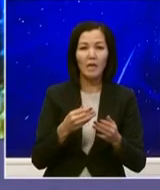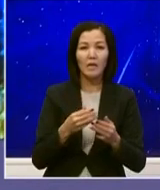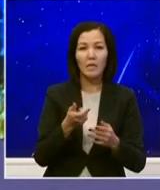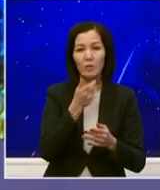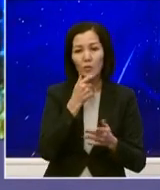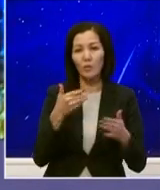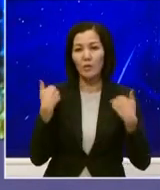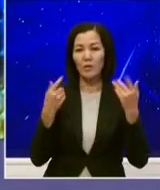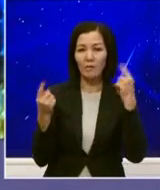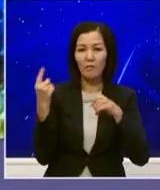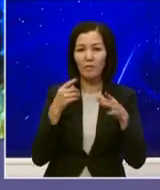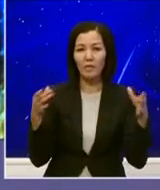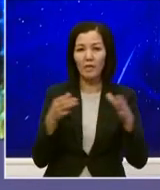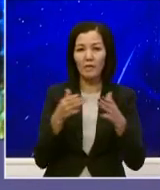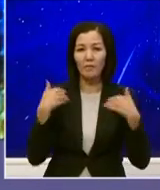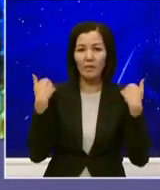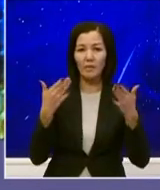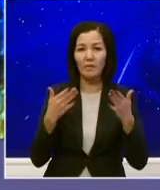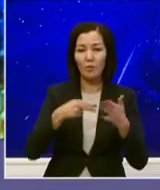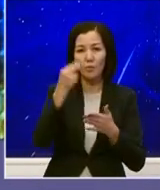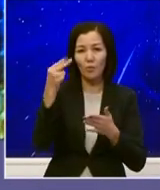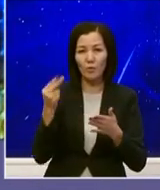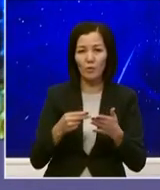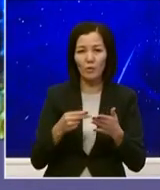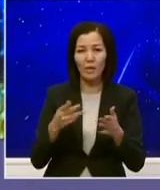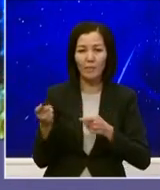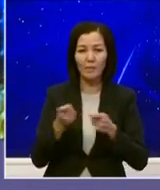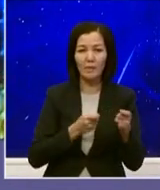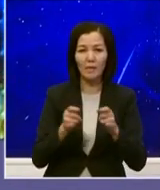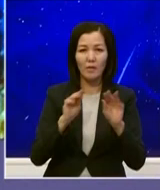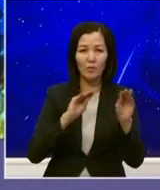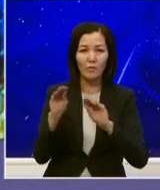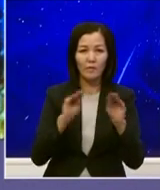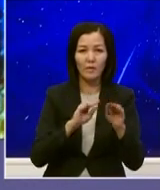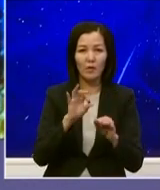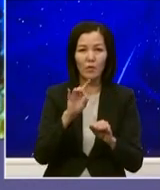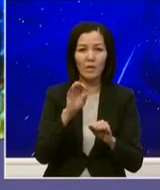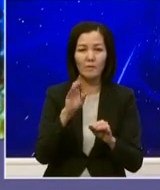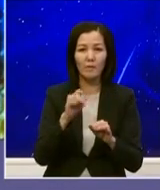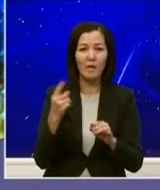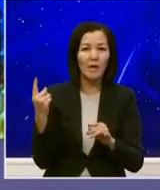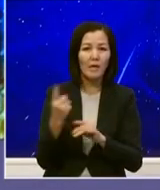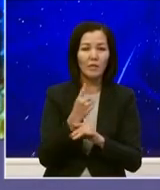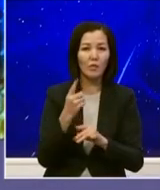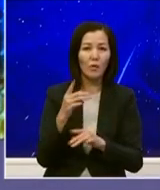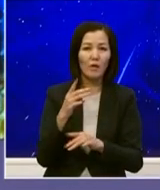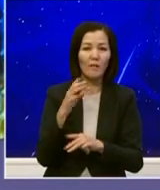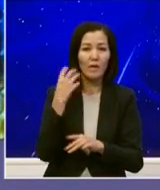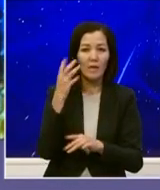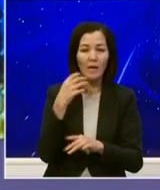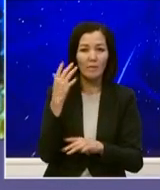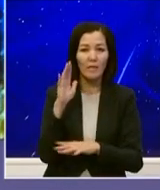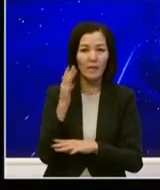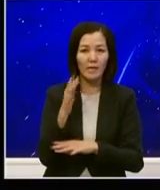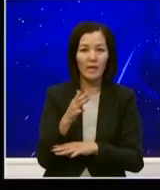зрителей творческий коллектив представил картину художника-постановщика Алимбека Оразбекова «Одинокая яблоня». Режиссером